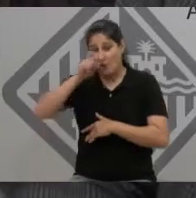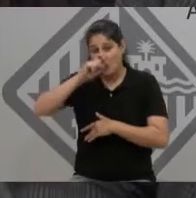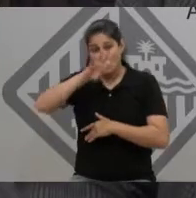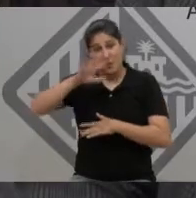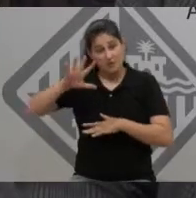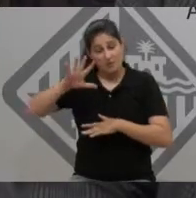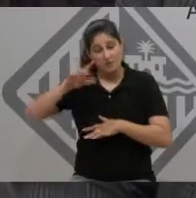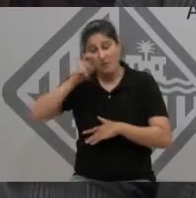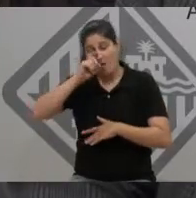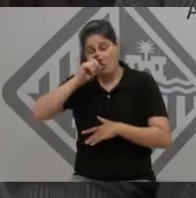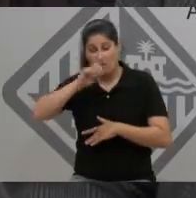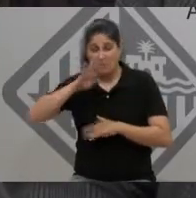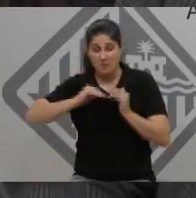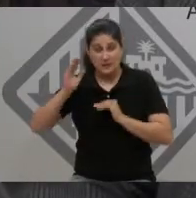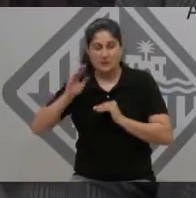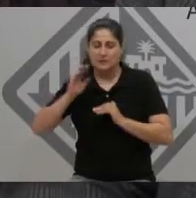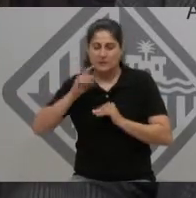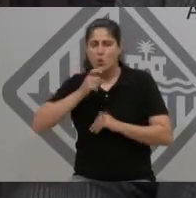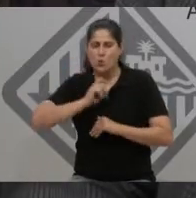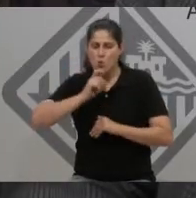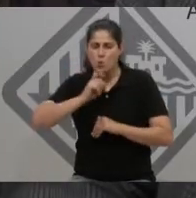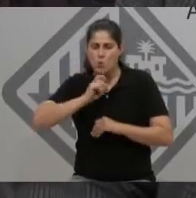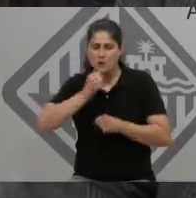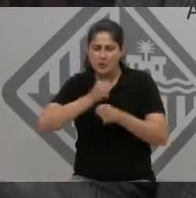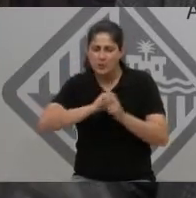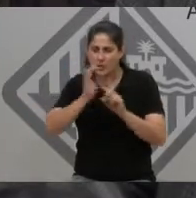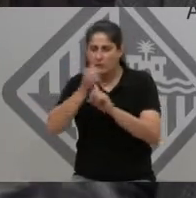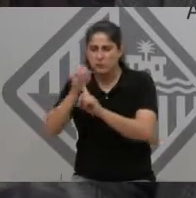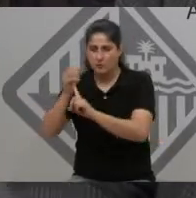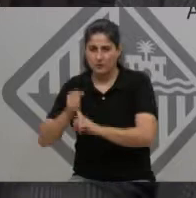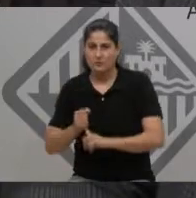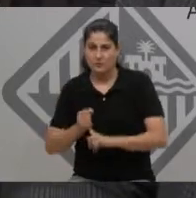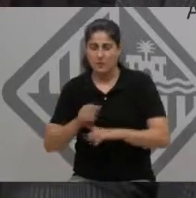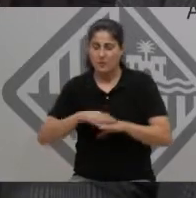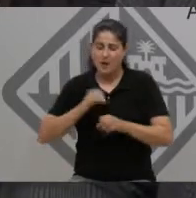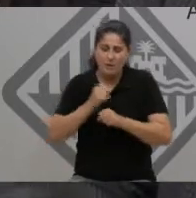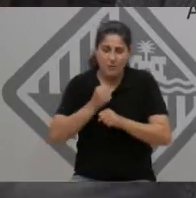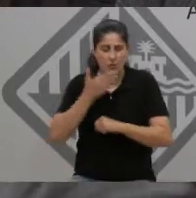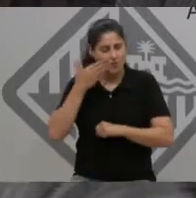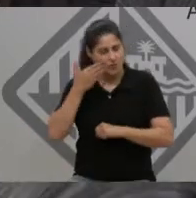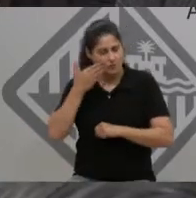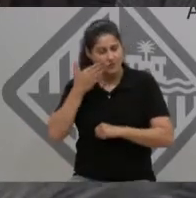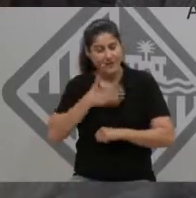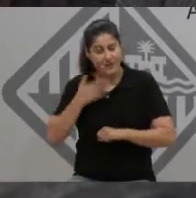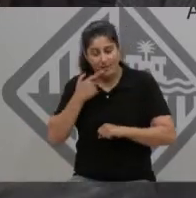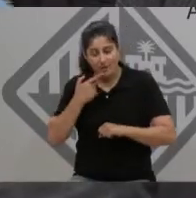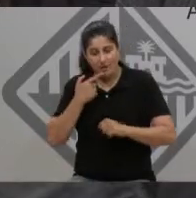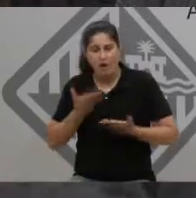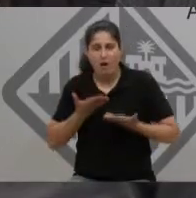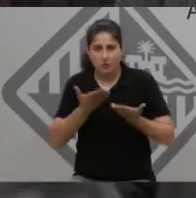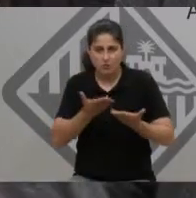45 anys són les que tenen més dificultat per accedir a un lloc de feina digne i, per tant, han d'estar beneficiades per aquest